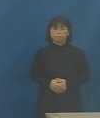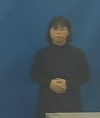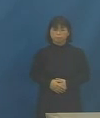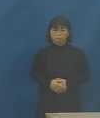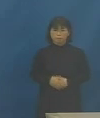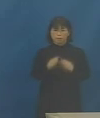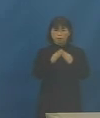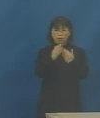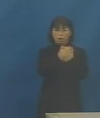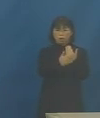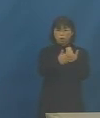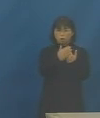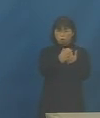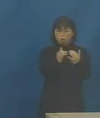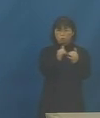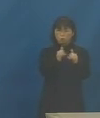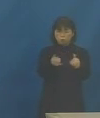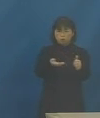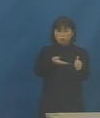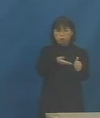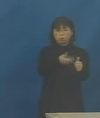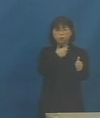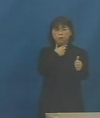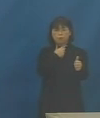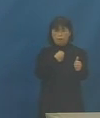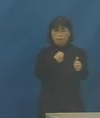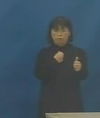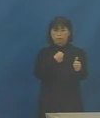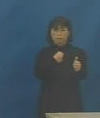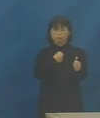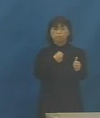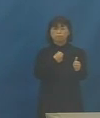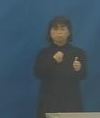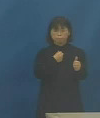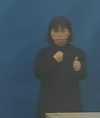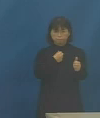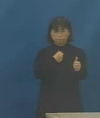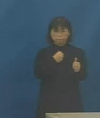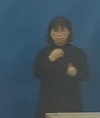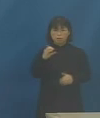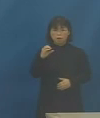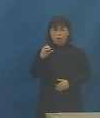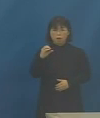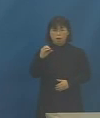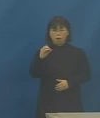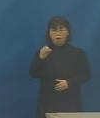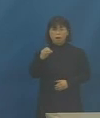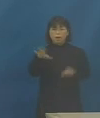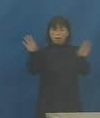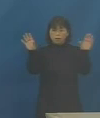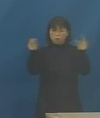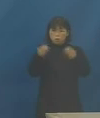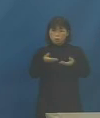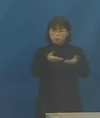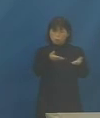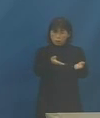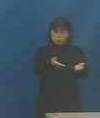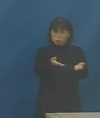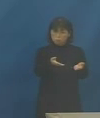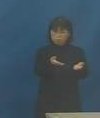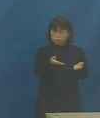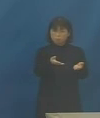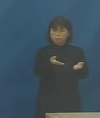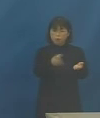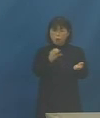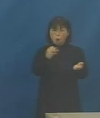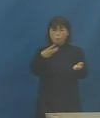療養の方にお薦めをしようとそれからオミクロンこれはあのいいフォーメインフォメーションところですけども